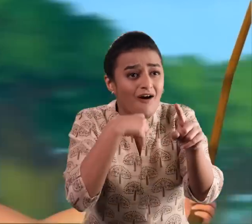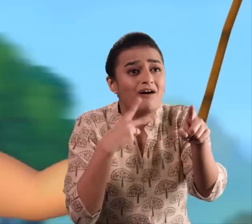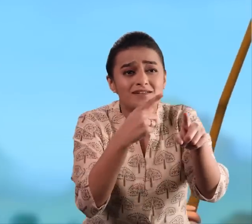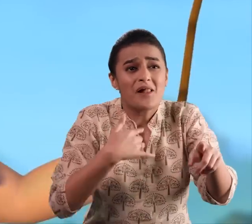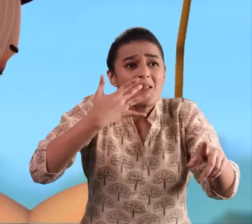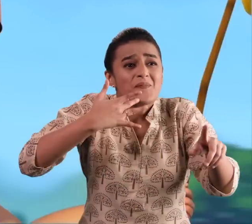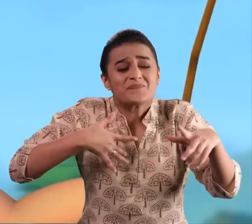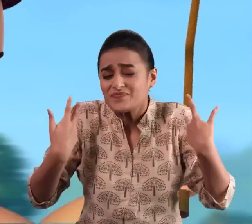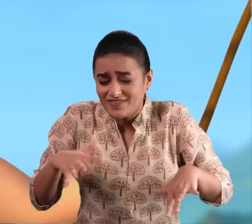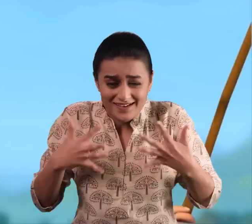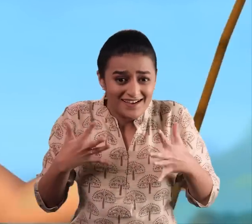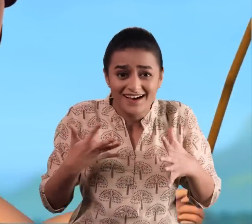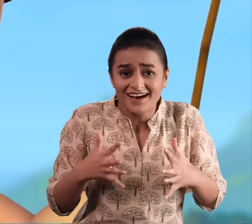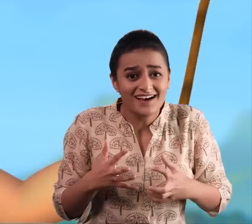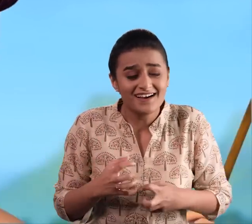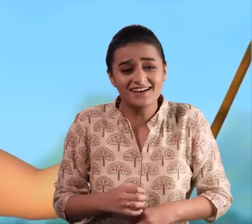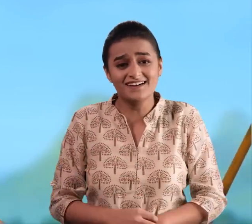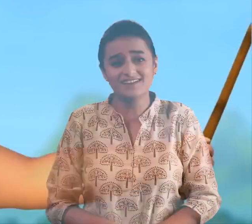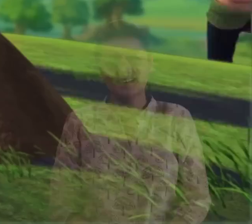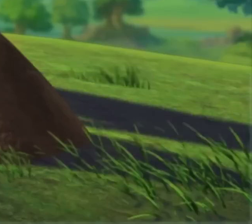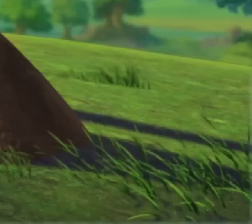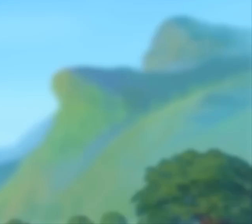इसे देखकर तो मेरे मुंह में पानी आ गया।